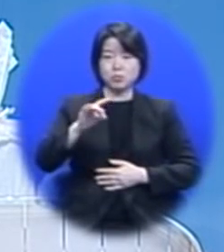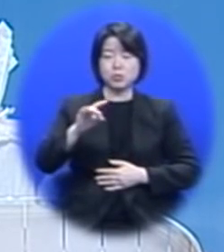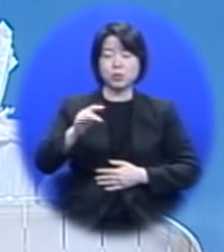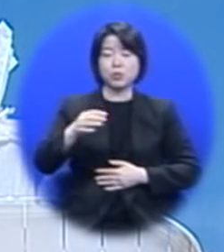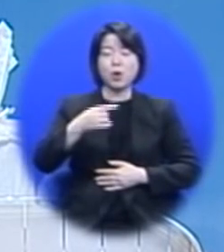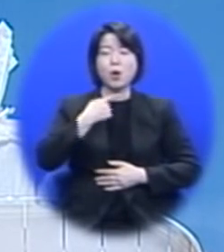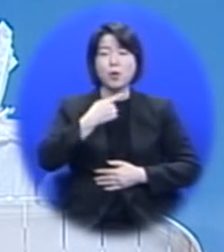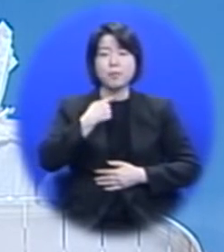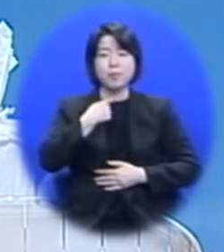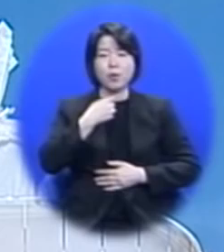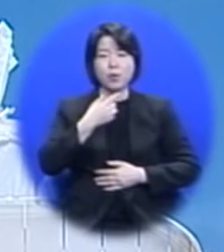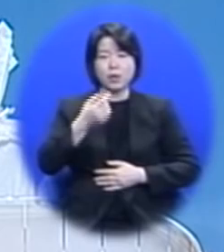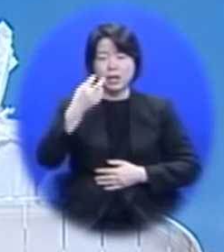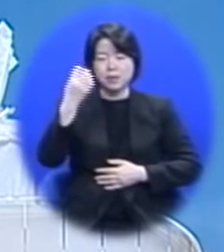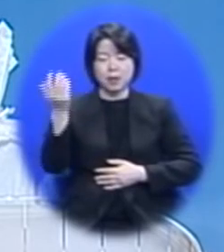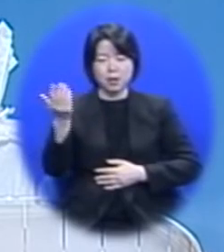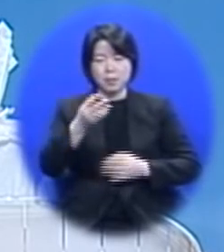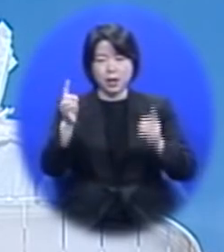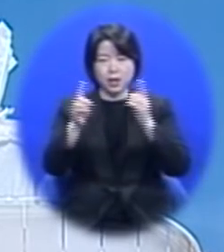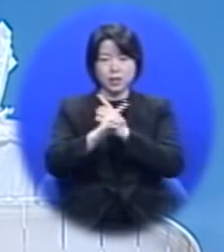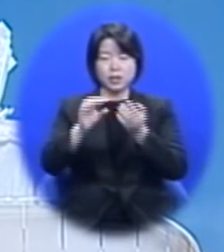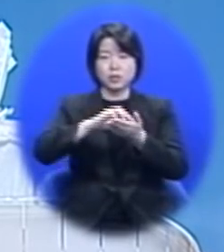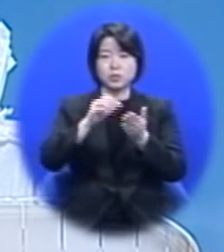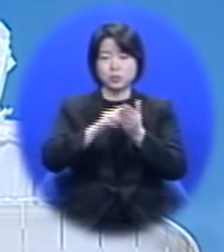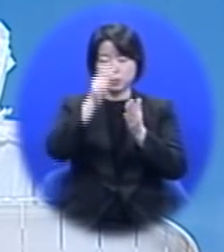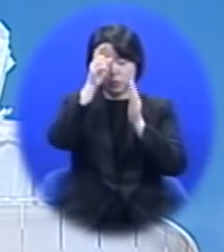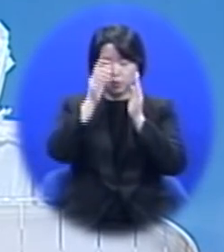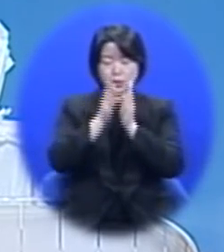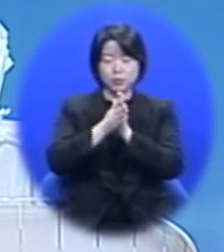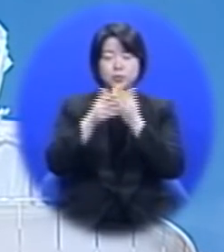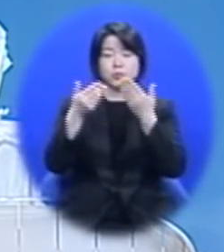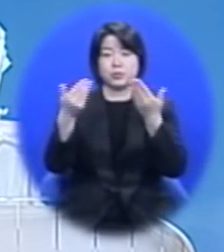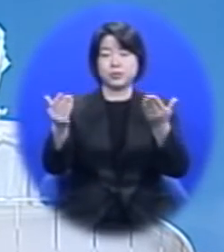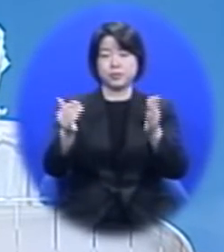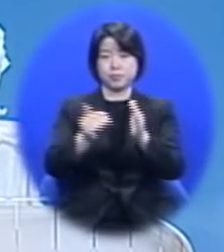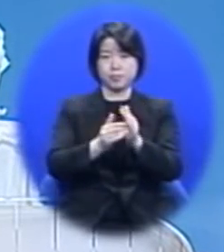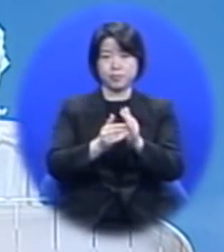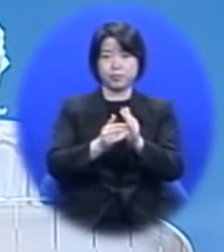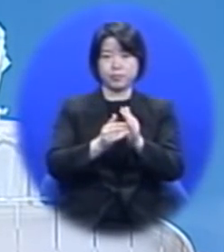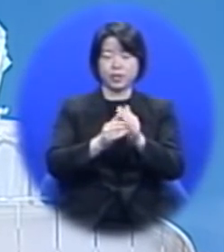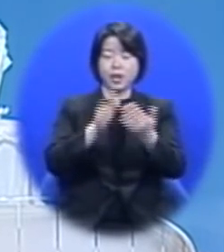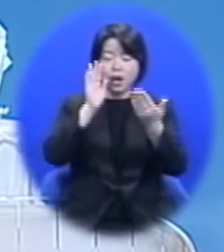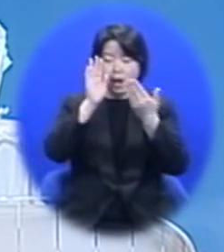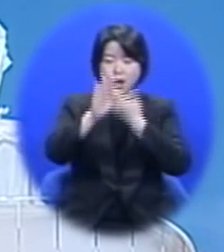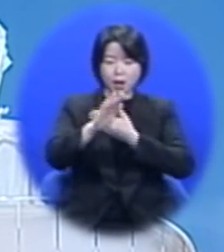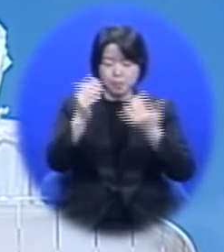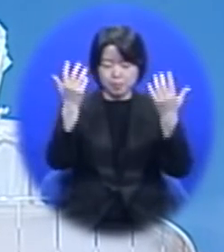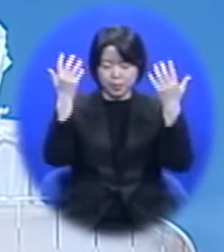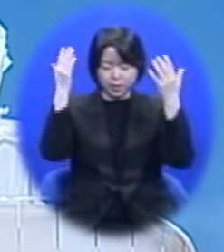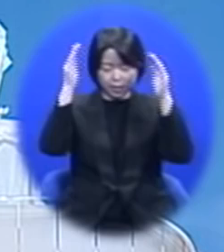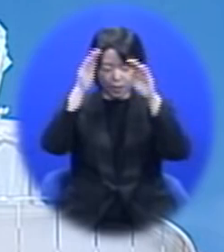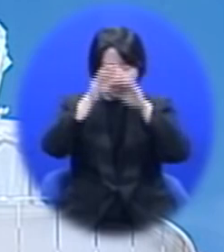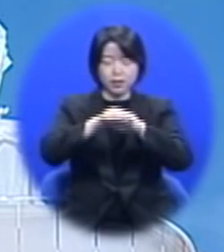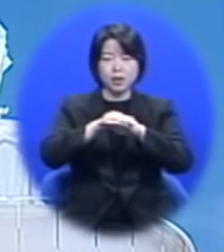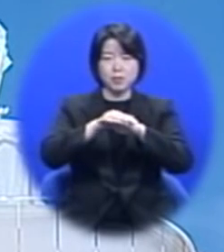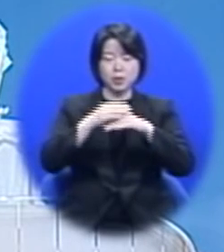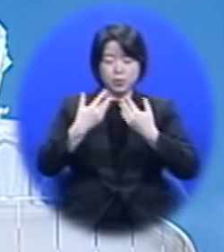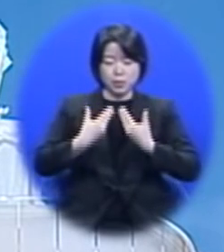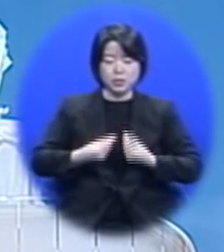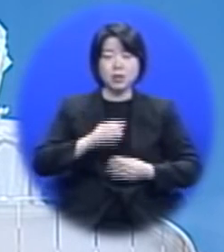쉬도록 기도했습니다. 목이 쉬도록 기도했습니다. 앞이 캄캄하고 절망만이